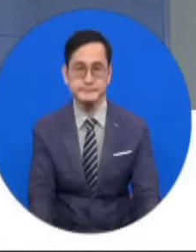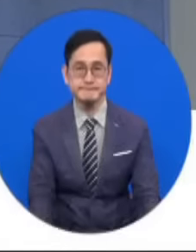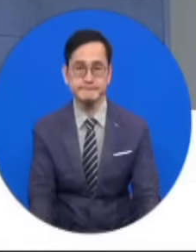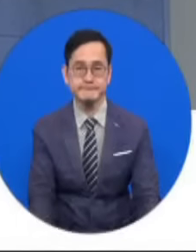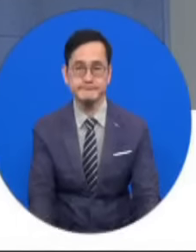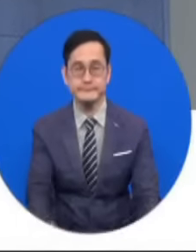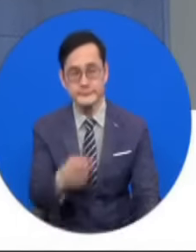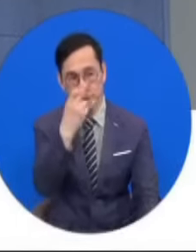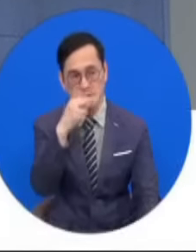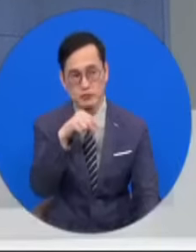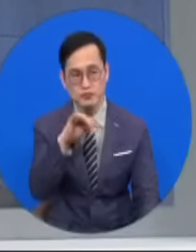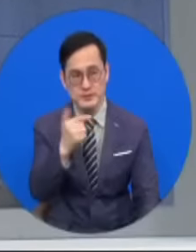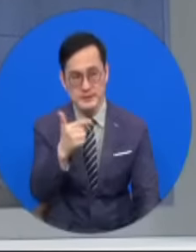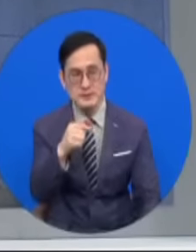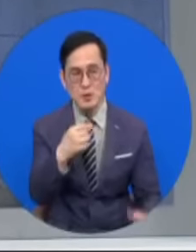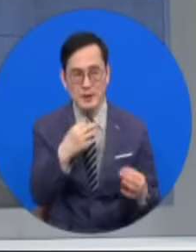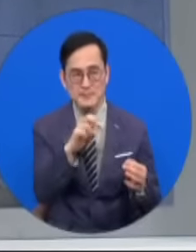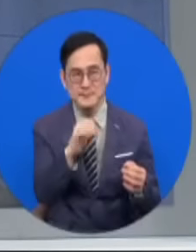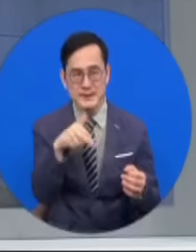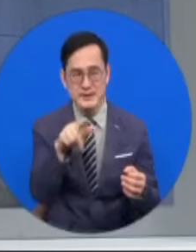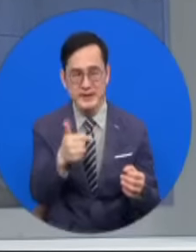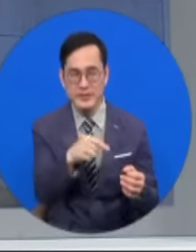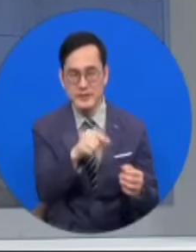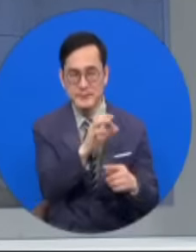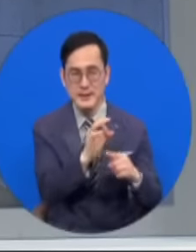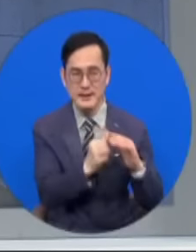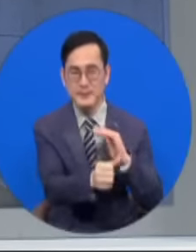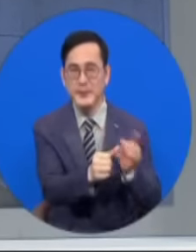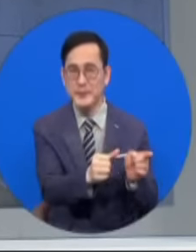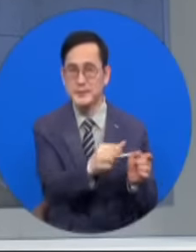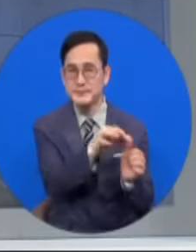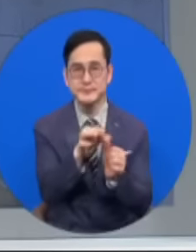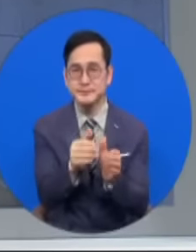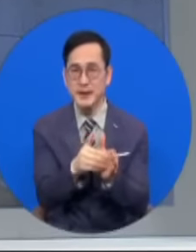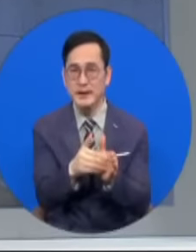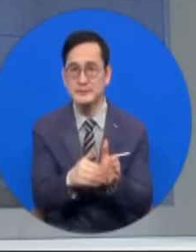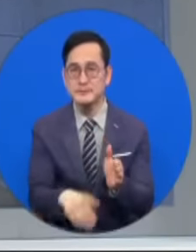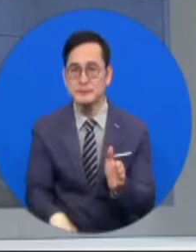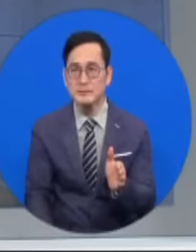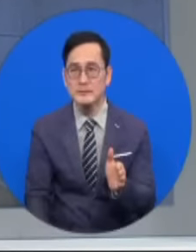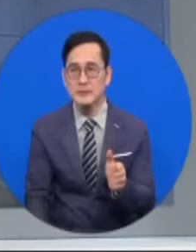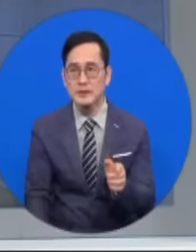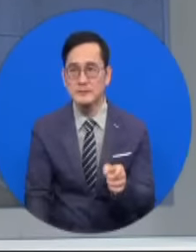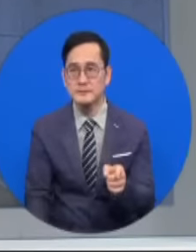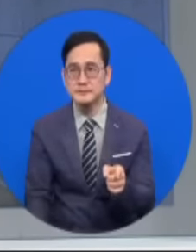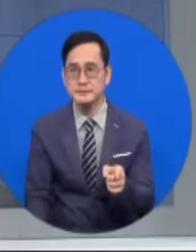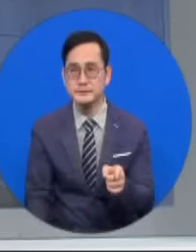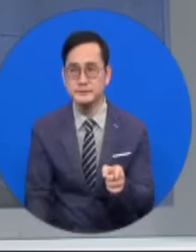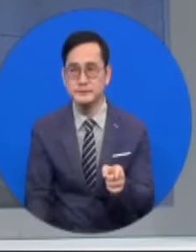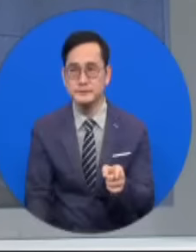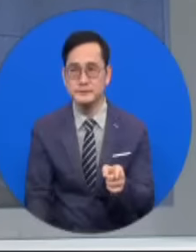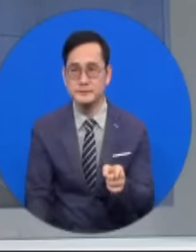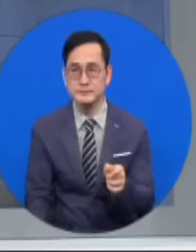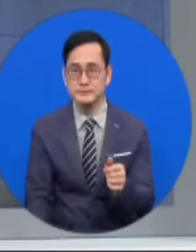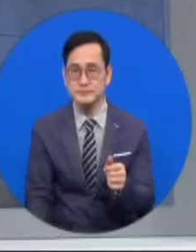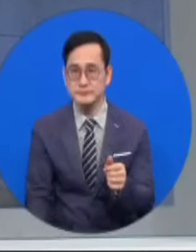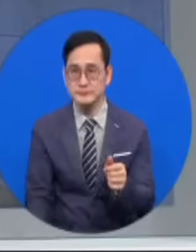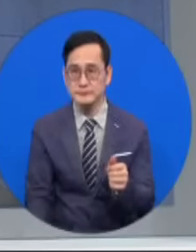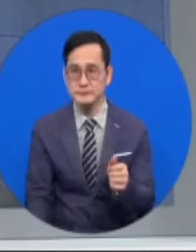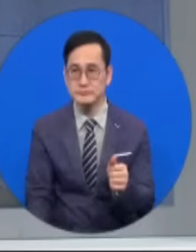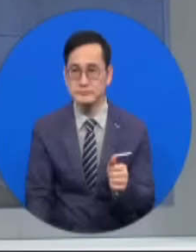최수진 김민전 의원 그리고 비례로 들어오신 분들이잖아요 비례 초선 의원이 그 재선 3선 선배 국회의원의 뭐